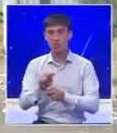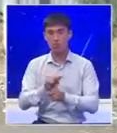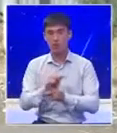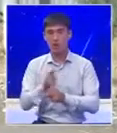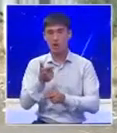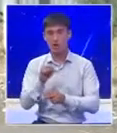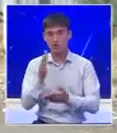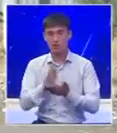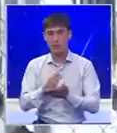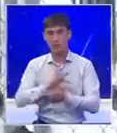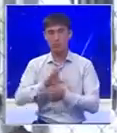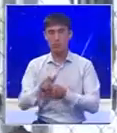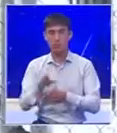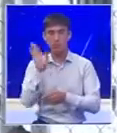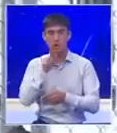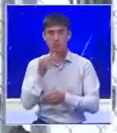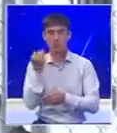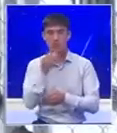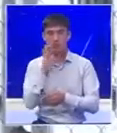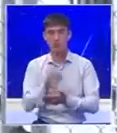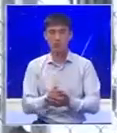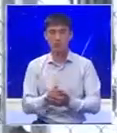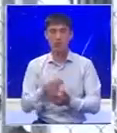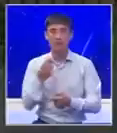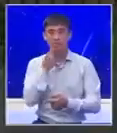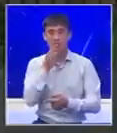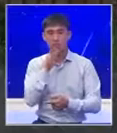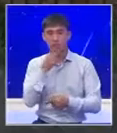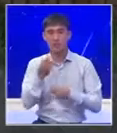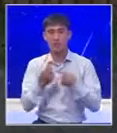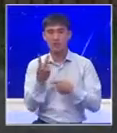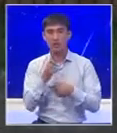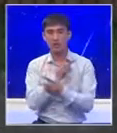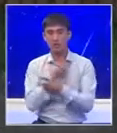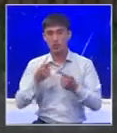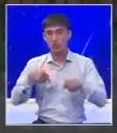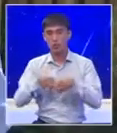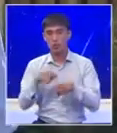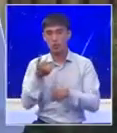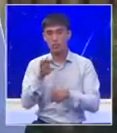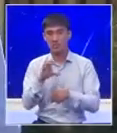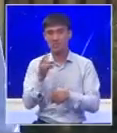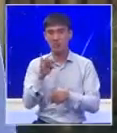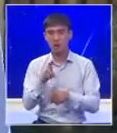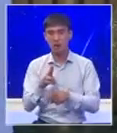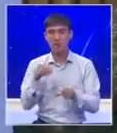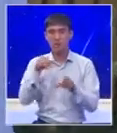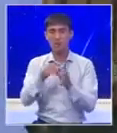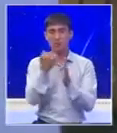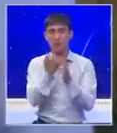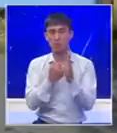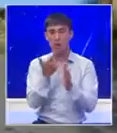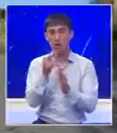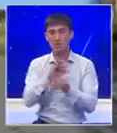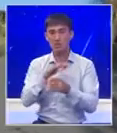ряду с этим людей обеспечат и качественной питьевой водой а с недавнего времени два дачных сообщества у и таз и in the mack вошли в программу газификации